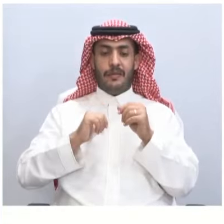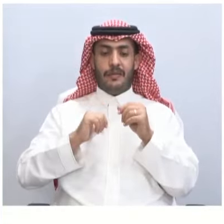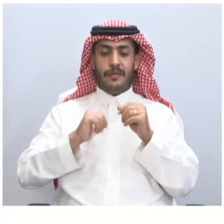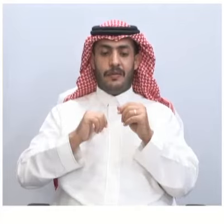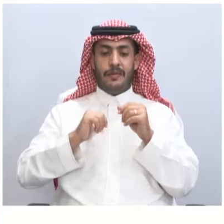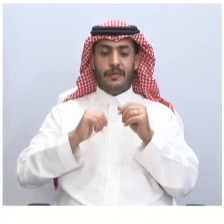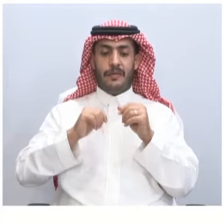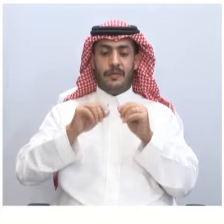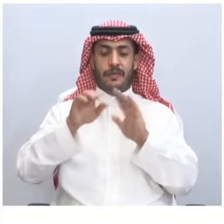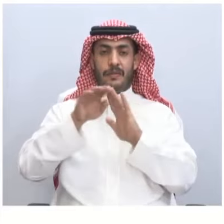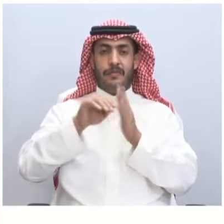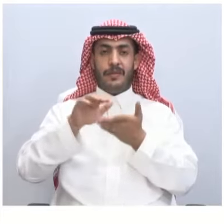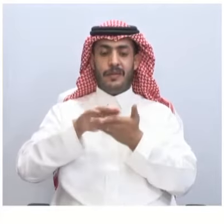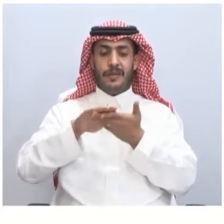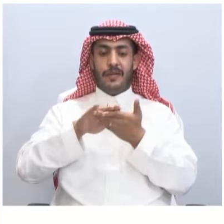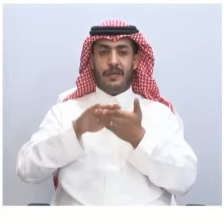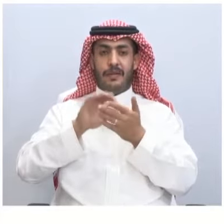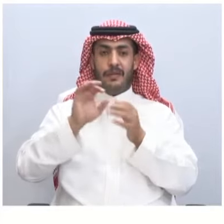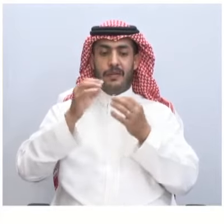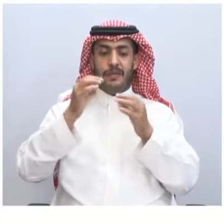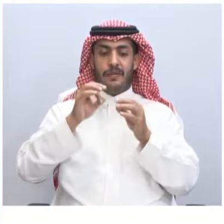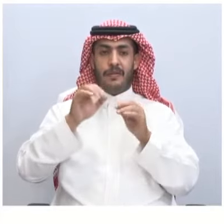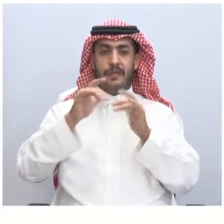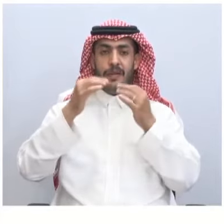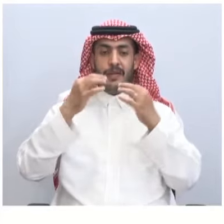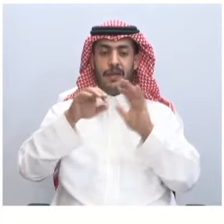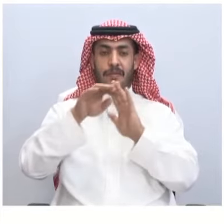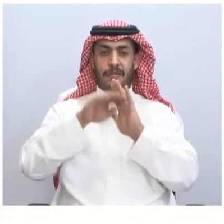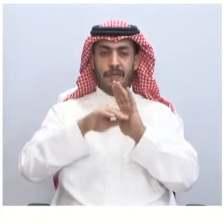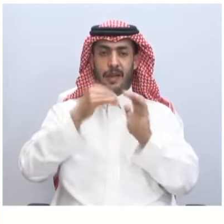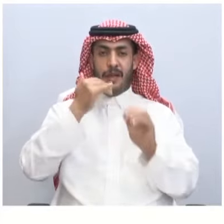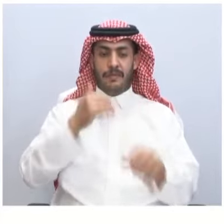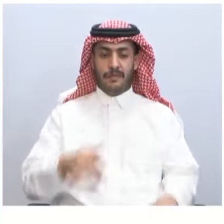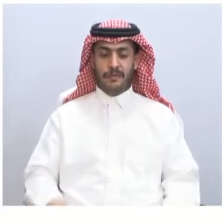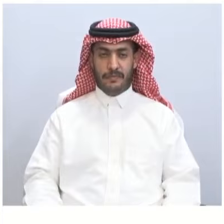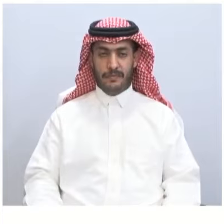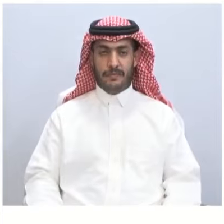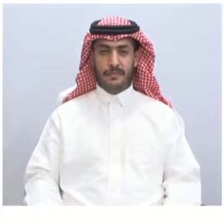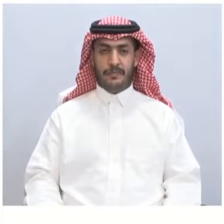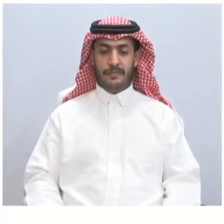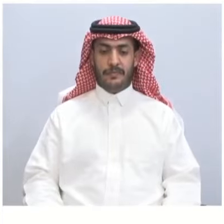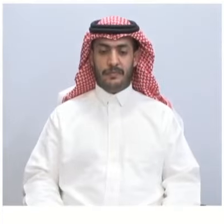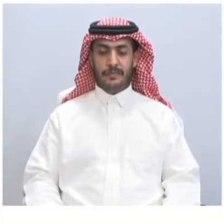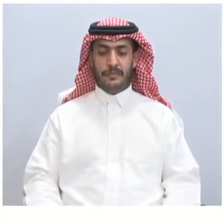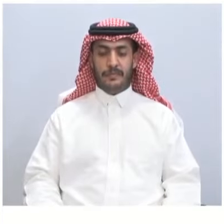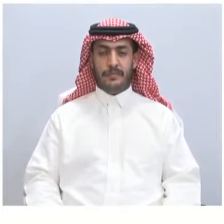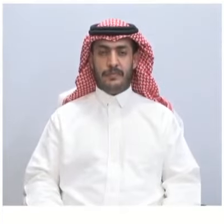مظاهر السطح في دول مجلس التعاون لدول الخليج العربي